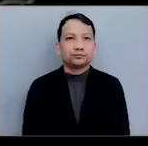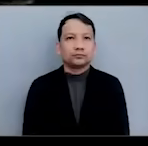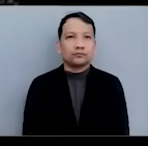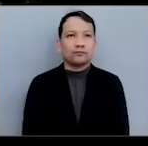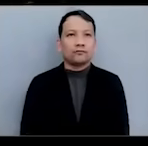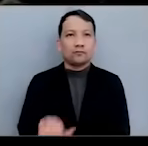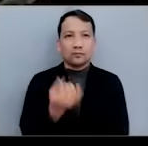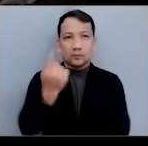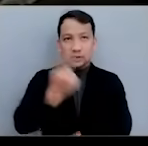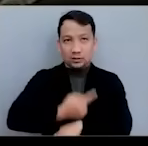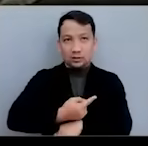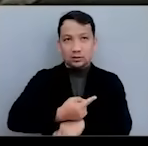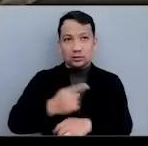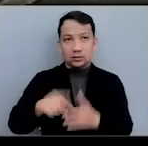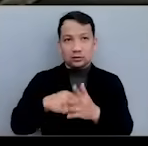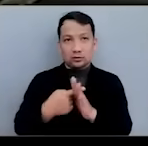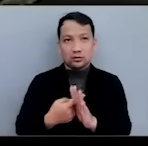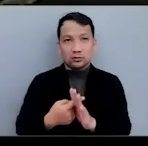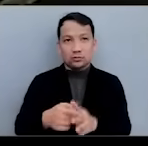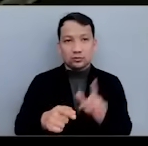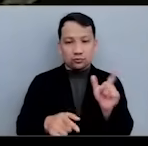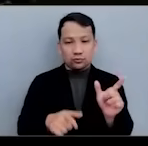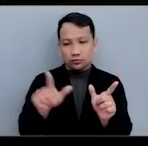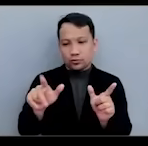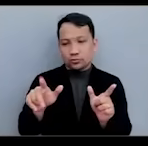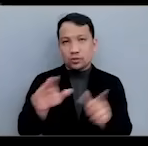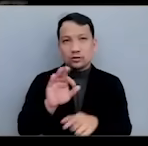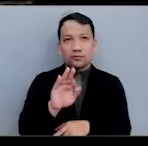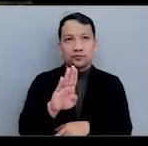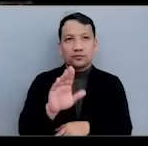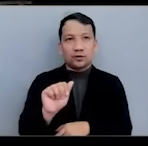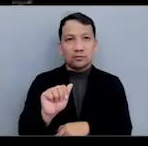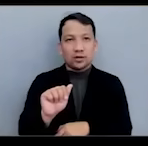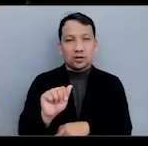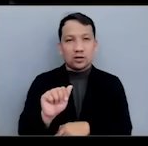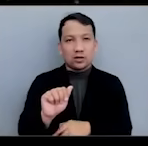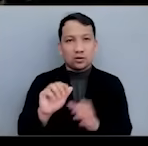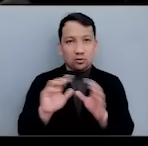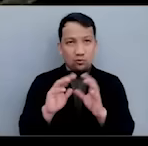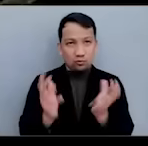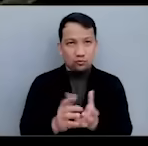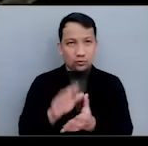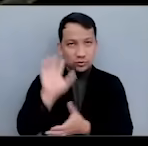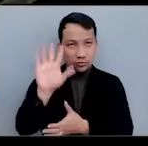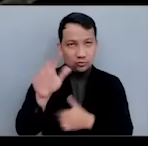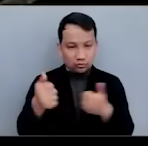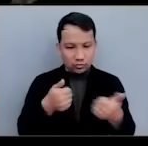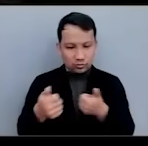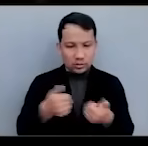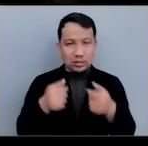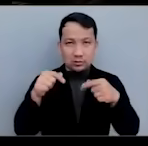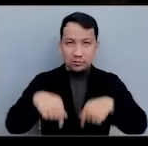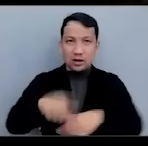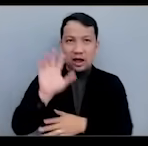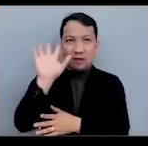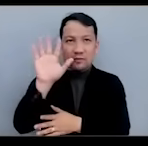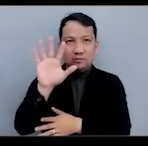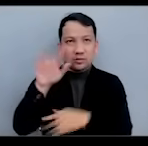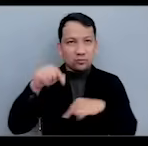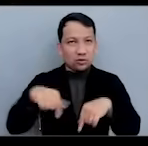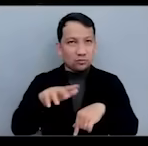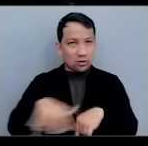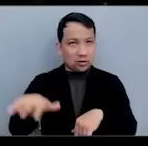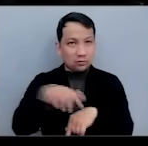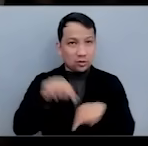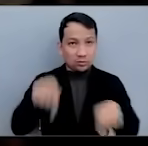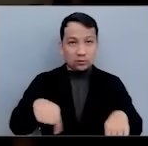Ilang araw na lang magti-tip off na ang 2023 FIBA Basketball World Cup dito sa bansa. At basketball is in the air dahil